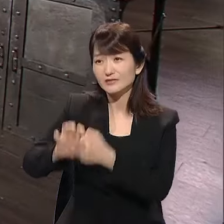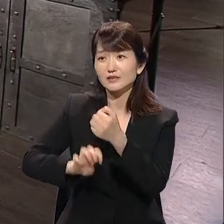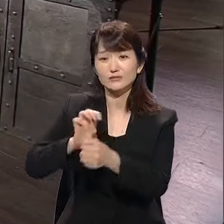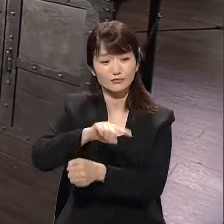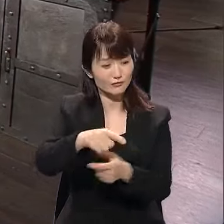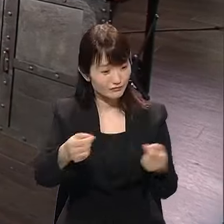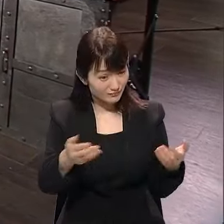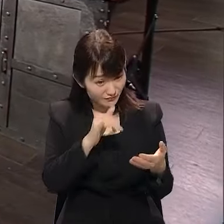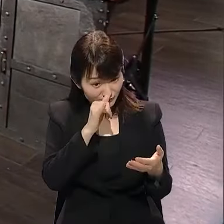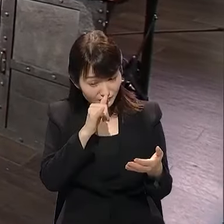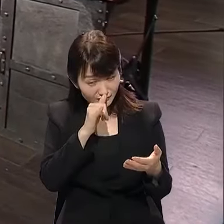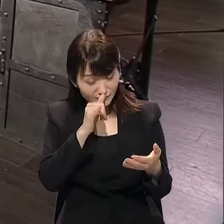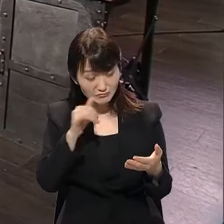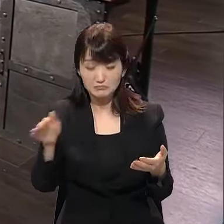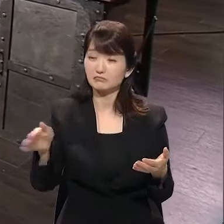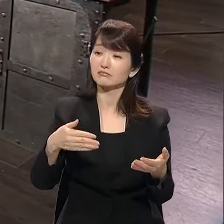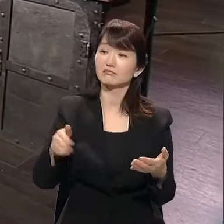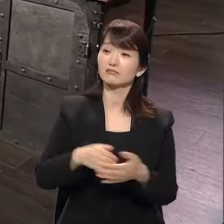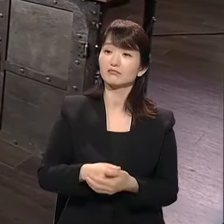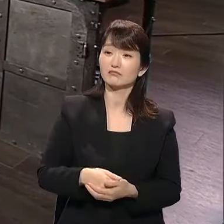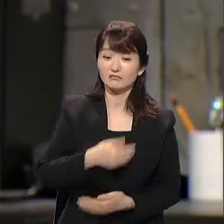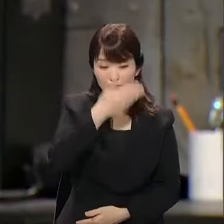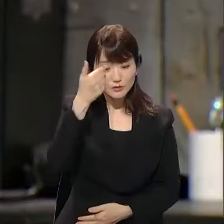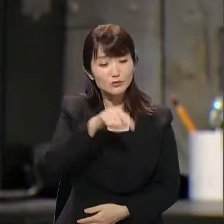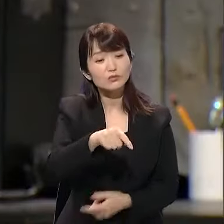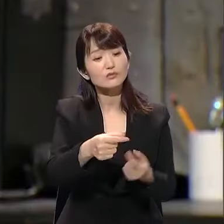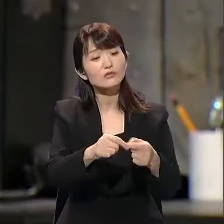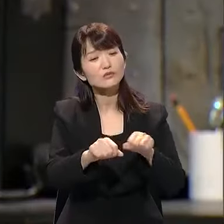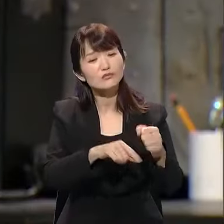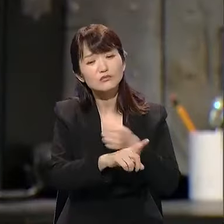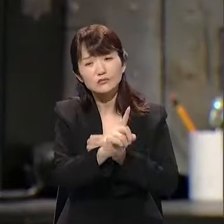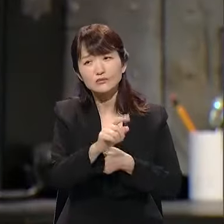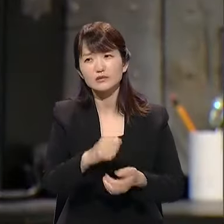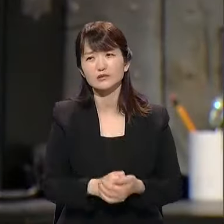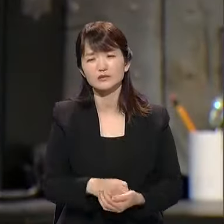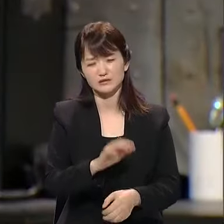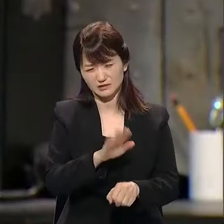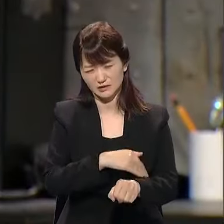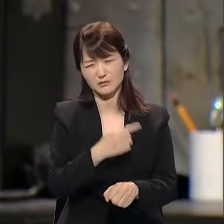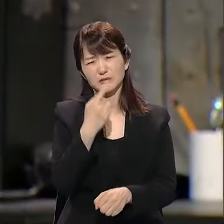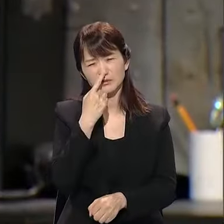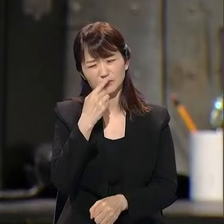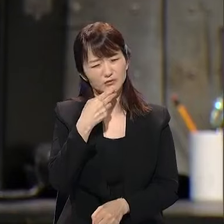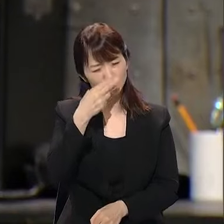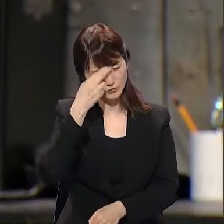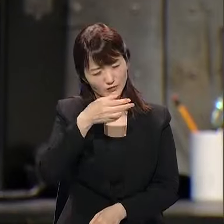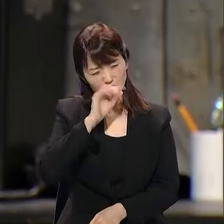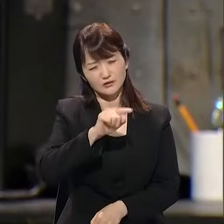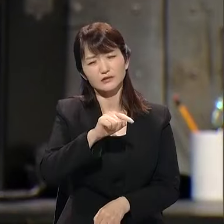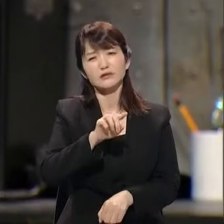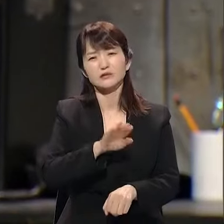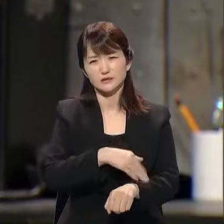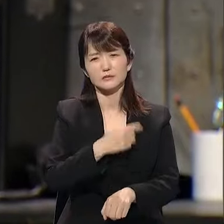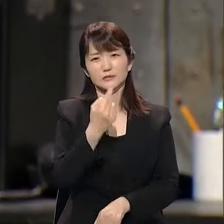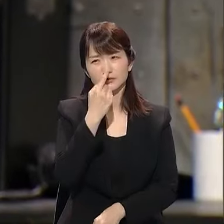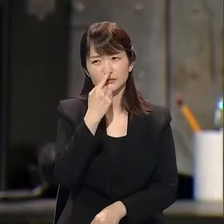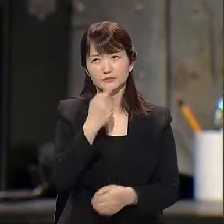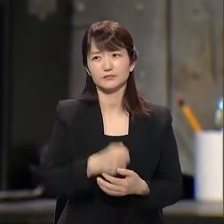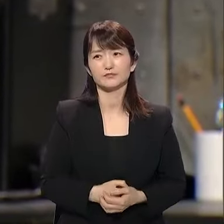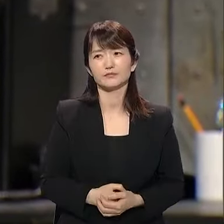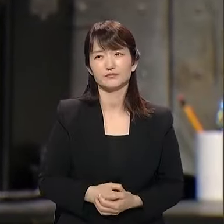없습니까 없죠 당연히 젊은데 왜 저래 지금 그러니까요 아 잘못 배웠다 술를 잘못 배웠다네 아 소변은